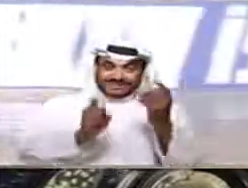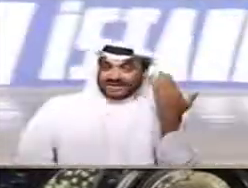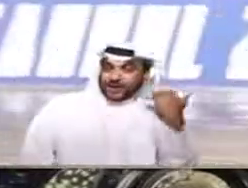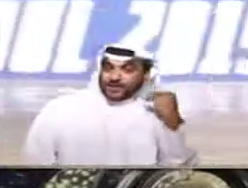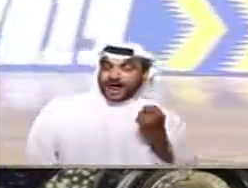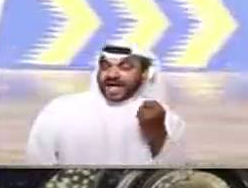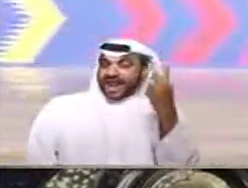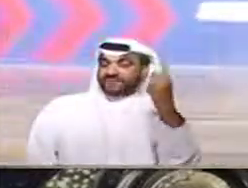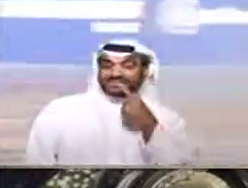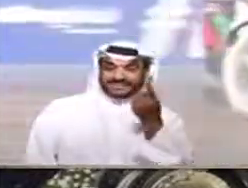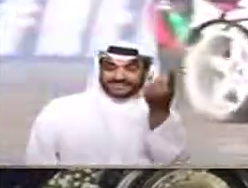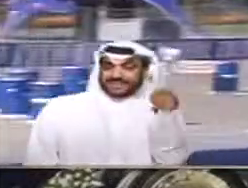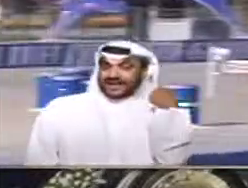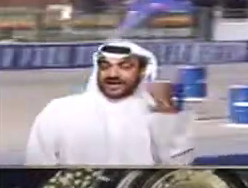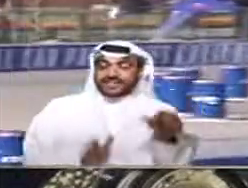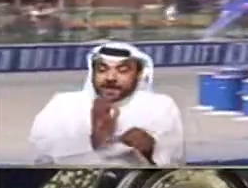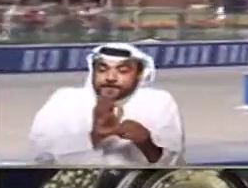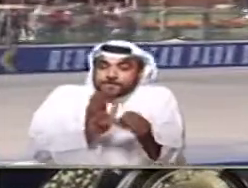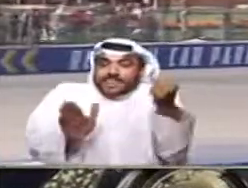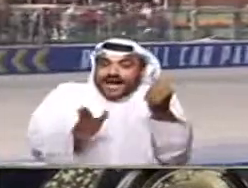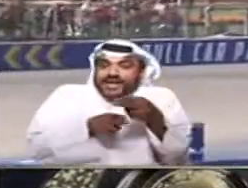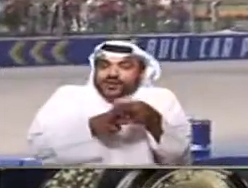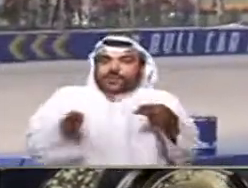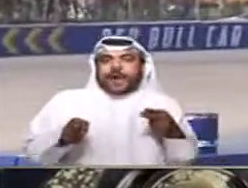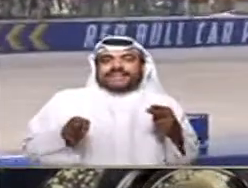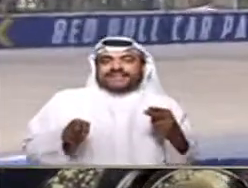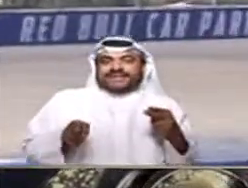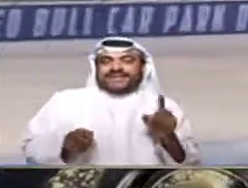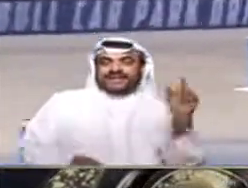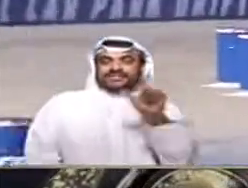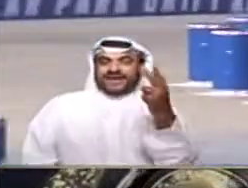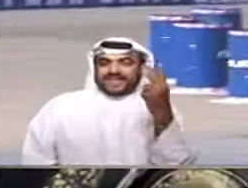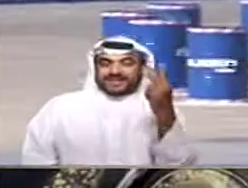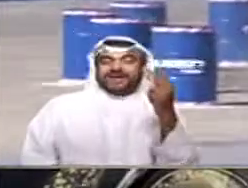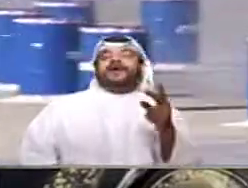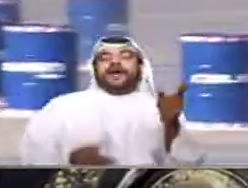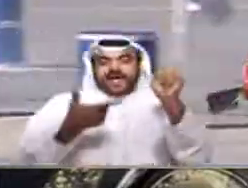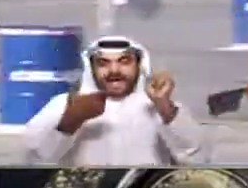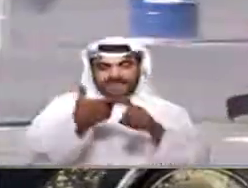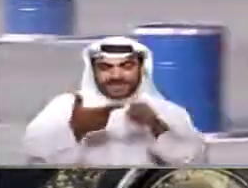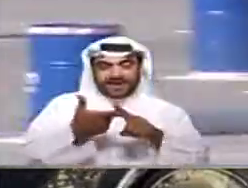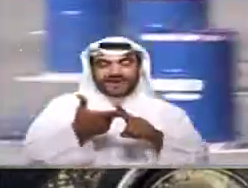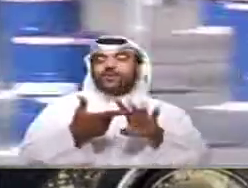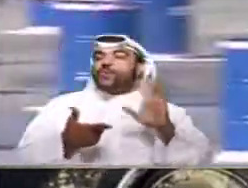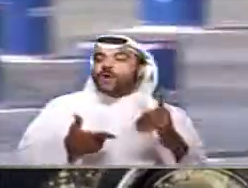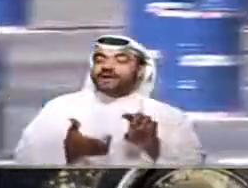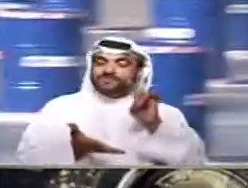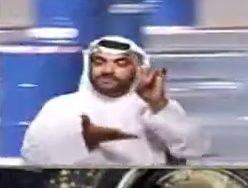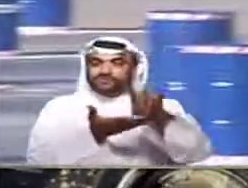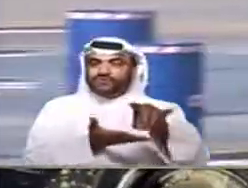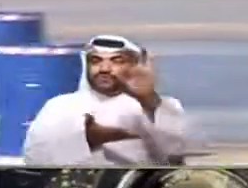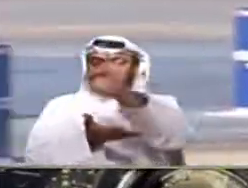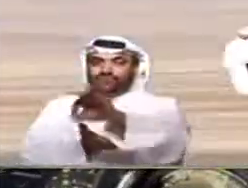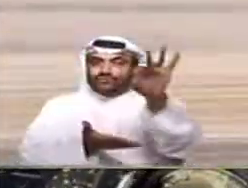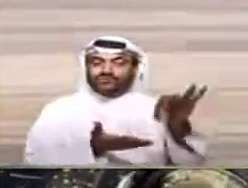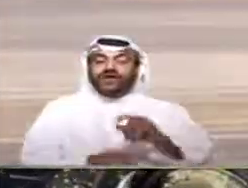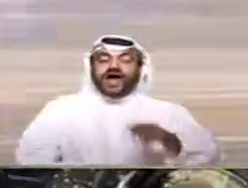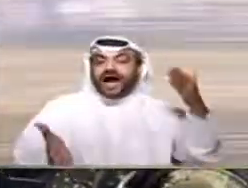2019 قد انطلقت من دولة الكويت في الأول من فبراير الماضي، زارت بعدها عدة دول قبل أن تحط رحالها في